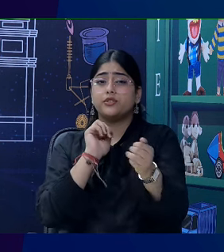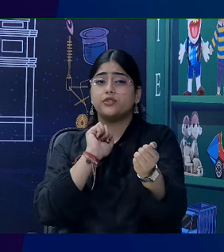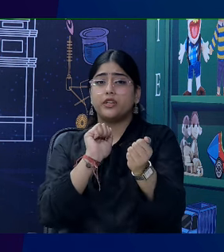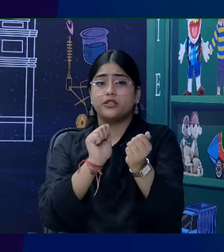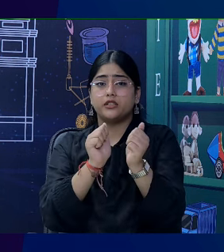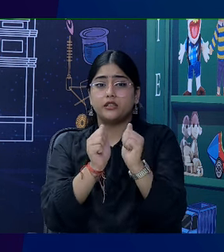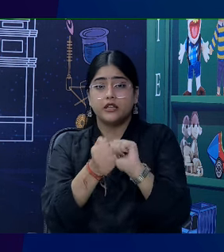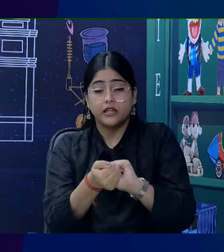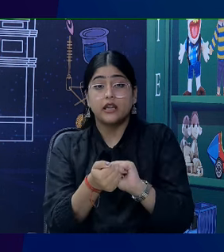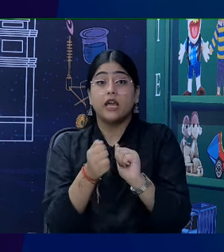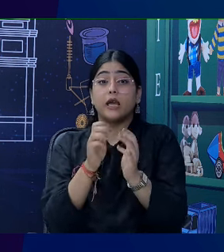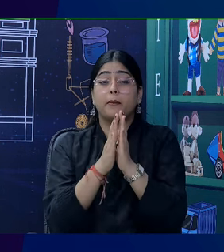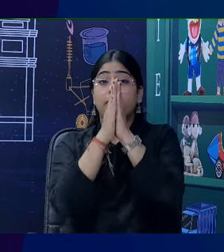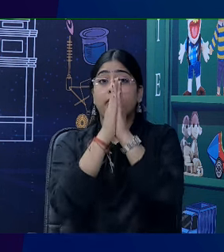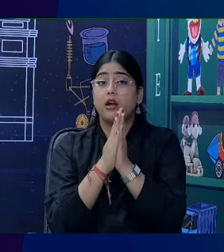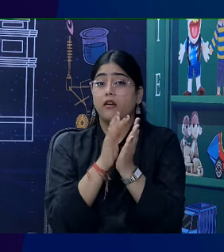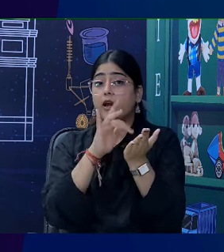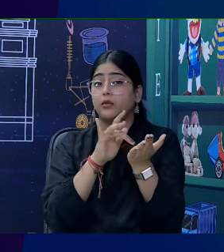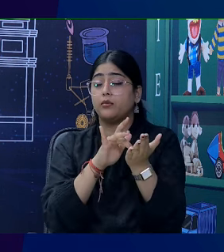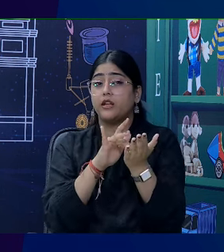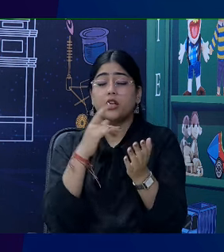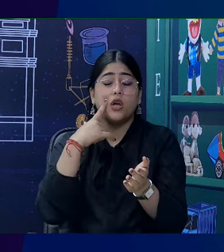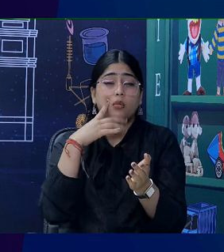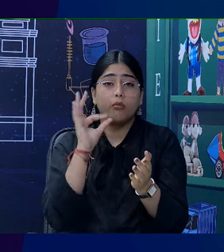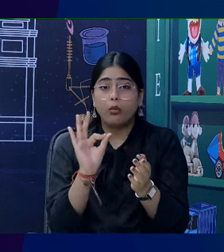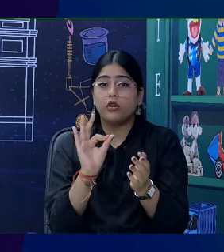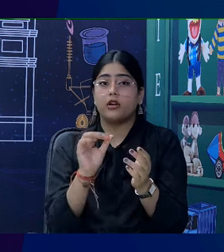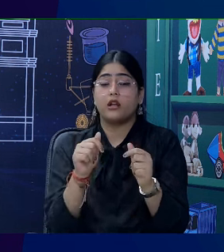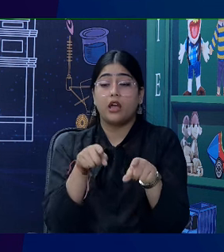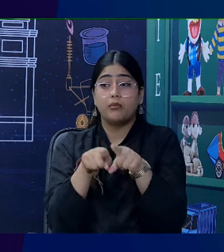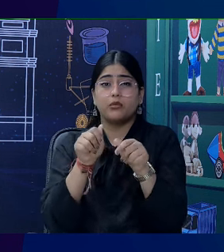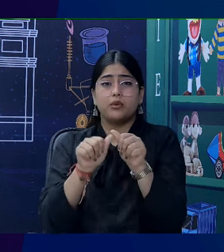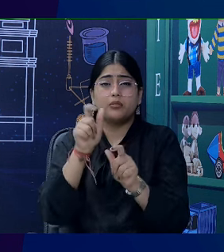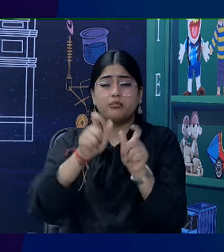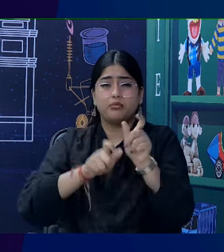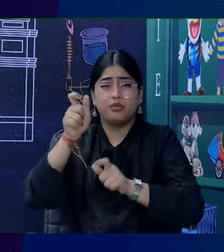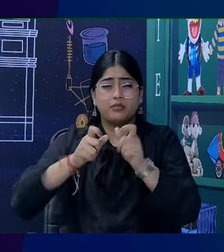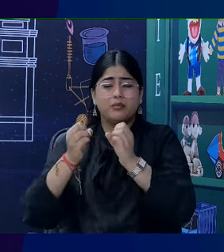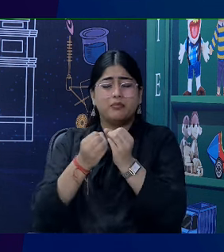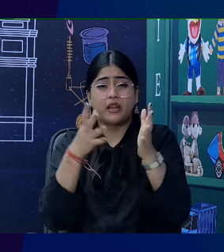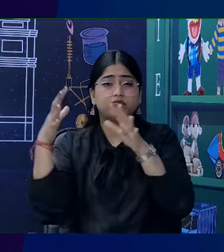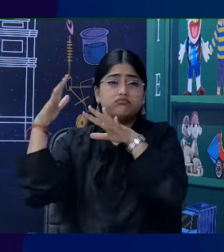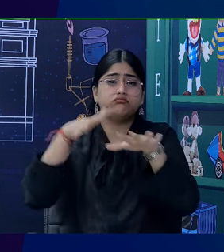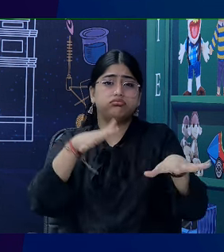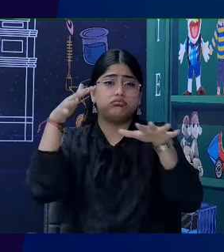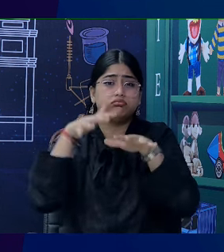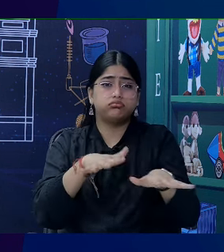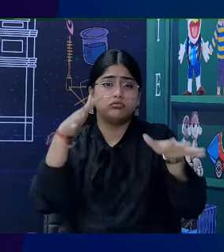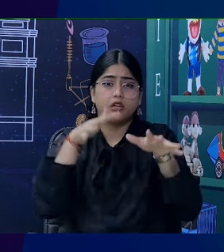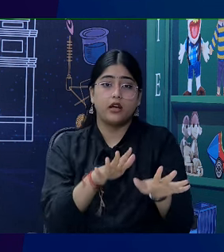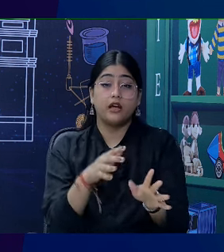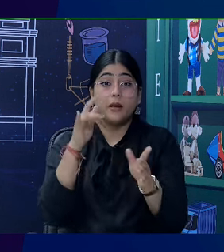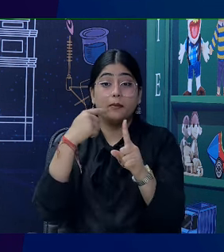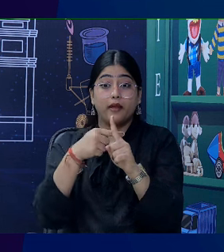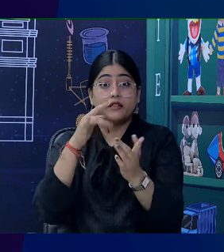यात्रा के केंद्र के रूप में इसका इसकी जो इंपॉर्टेंस थी वो बढ़ने लगी लोग यहां आने लगे और उसको तीर्थ स्थल मानने लगे है ना तो एक सेंटर बन